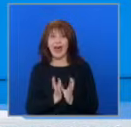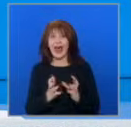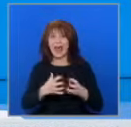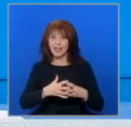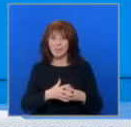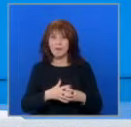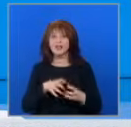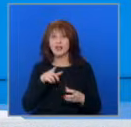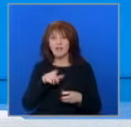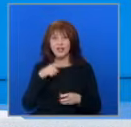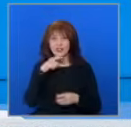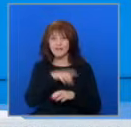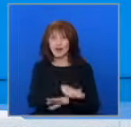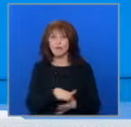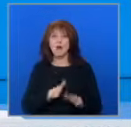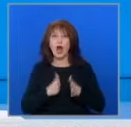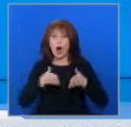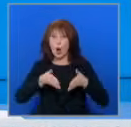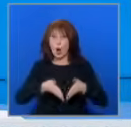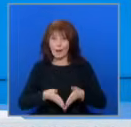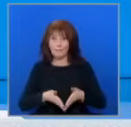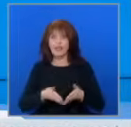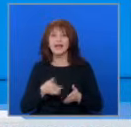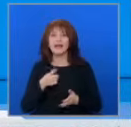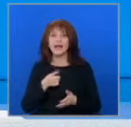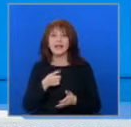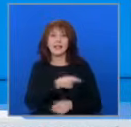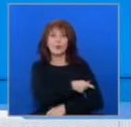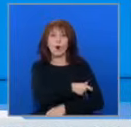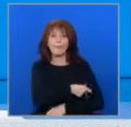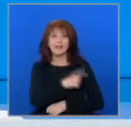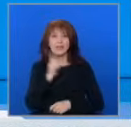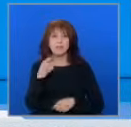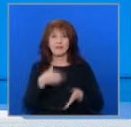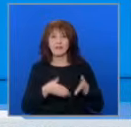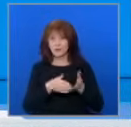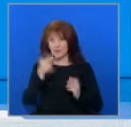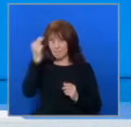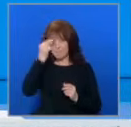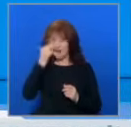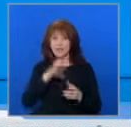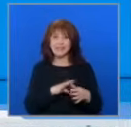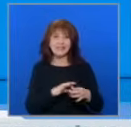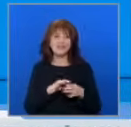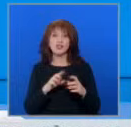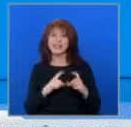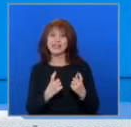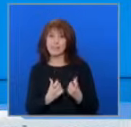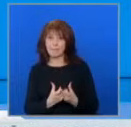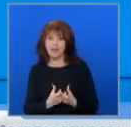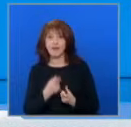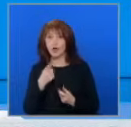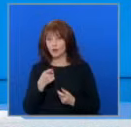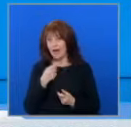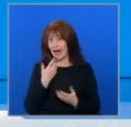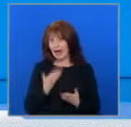на отвлечения в Червено море кораб Galaxy Leader, чието капитан и първи помощник, знаете, са българи, да се свържат със семействата си. Това